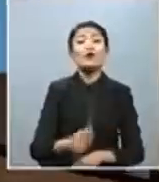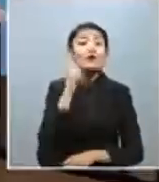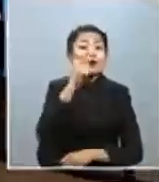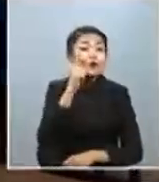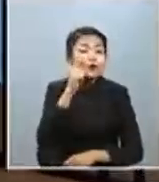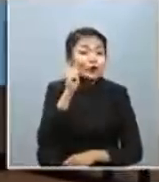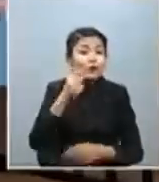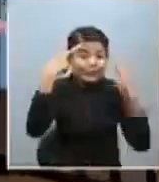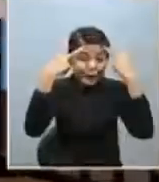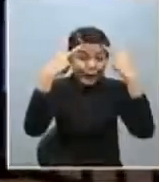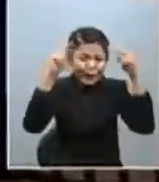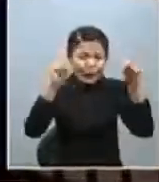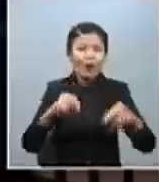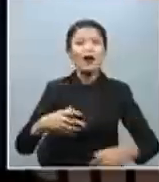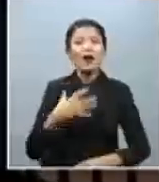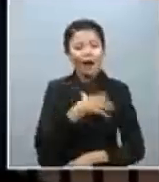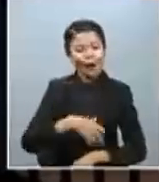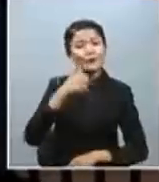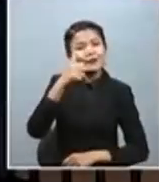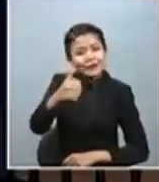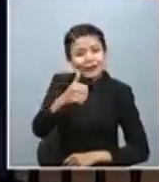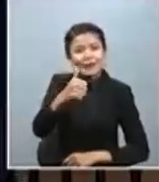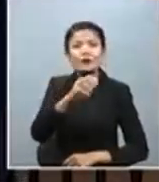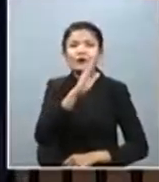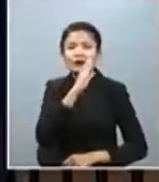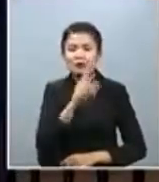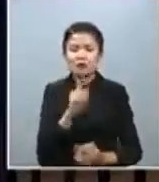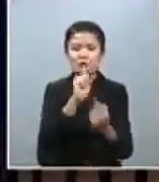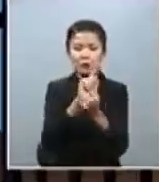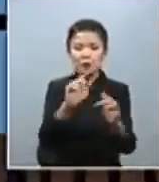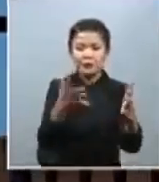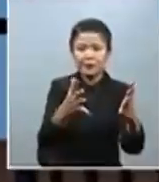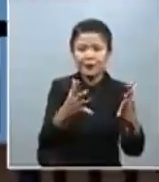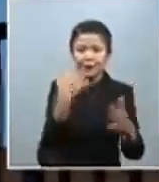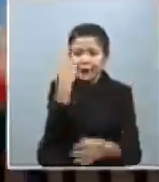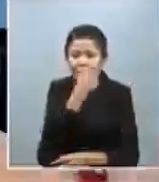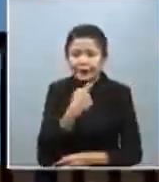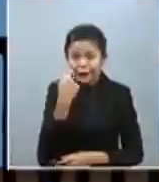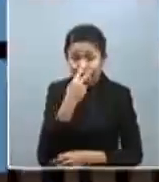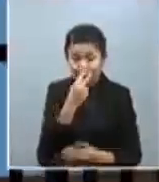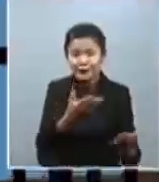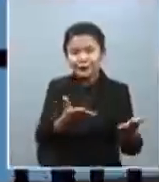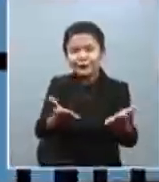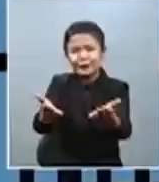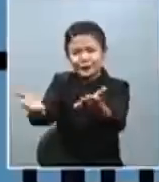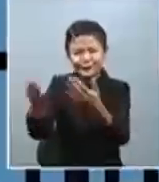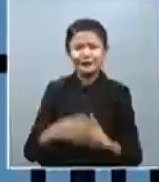จะบอกว่าอารมณ์ดีสุดๆถ้าไม่เจอใครเนาะถ้าได้เจอเชิญชมดีกว่าค่ะไปเจอใคร